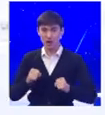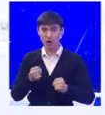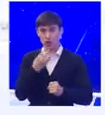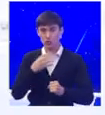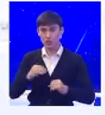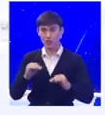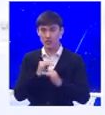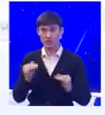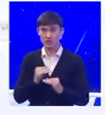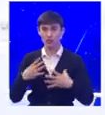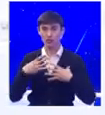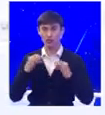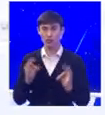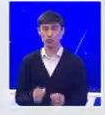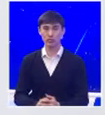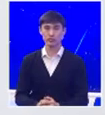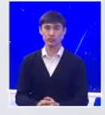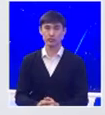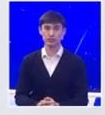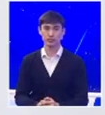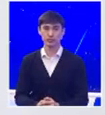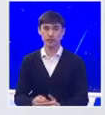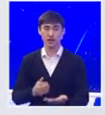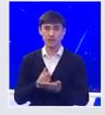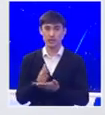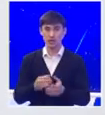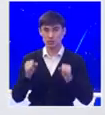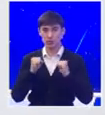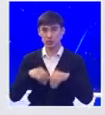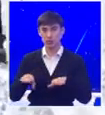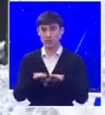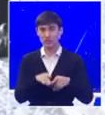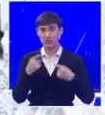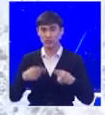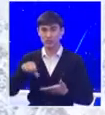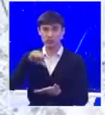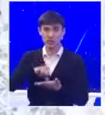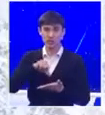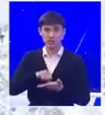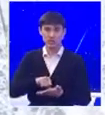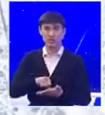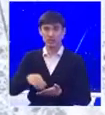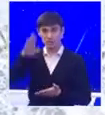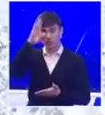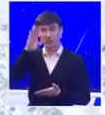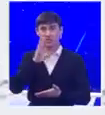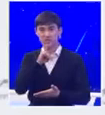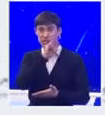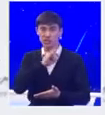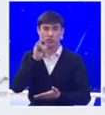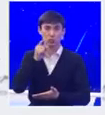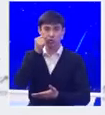форму ветераны спорта наравне с остальными участниками юношами и девушками женщинами и мужчинами